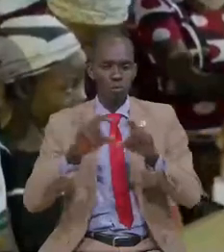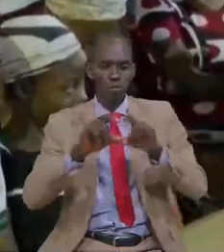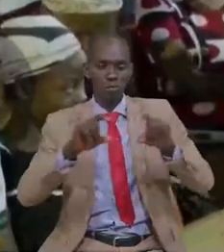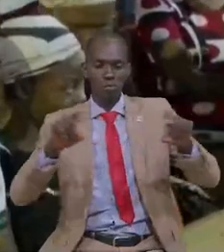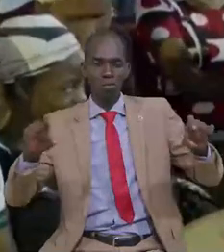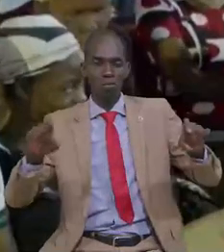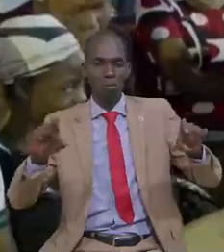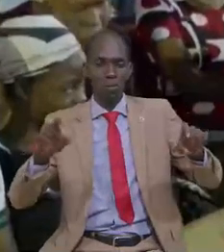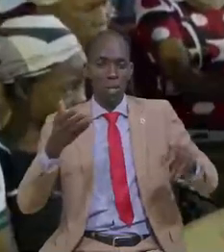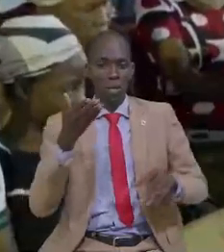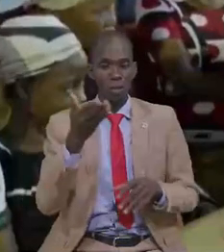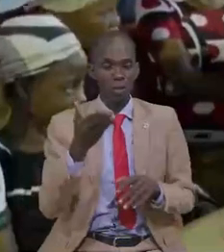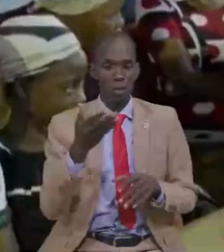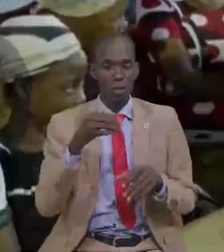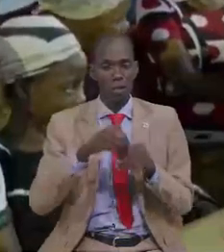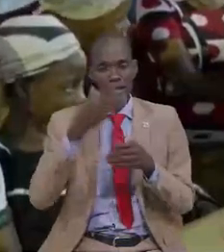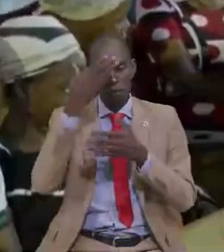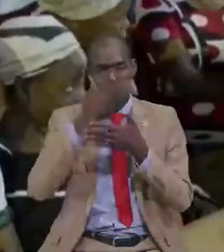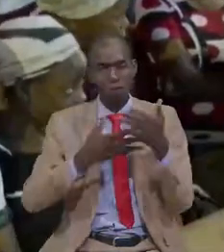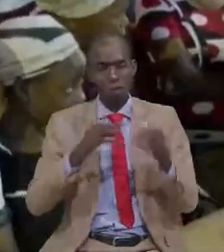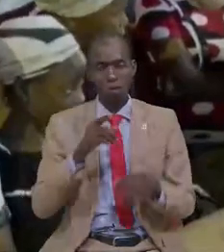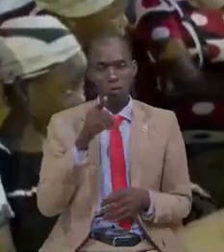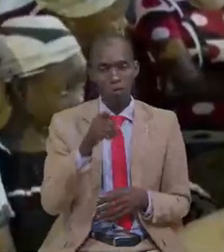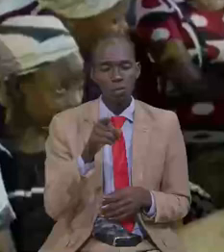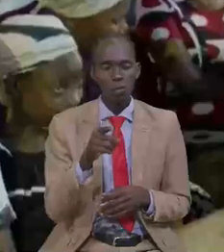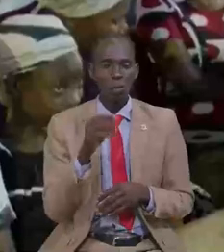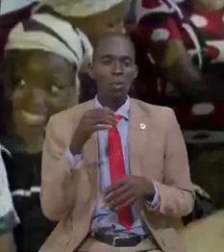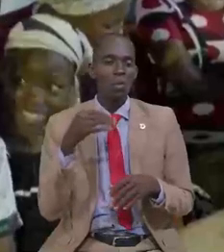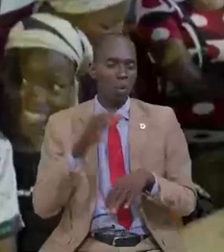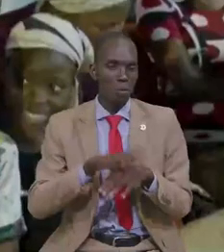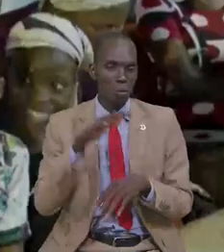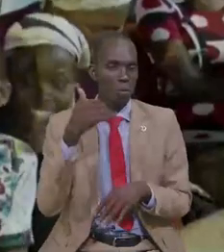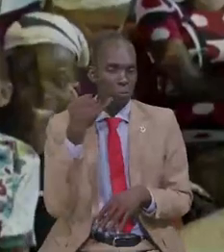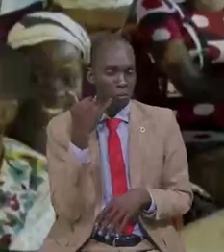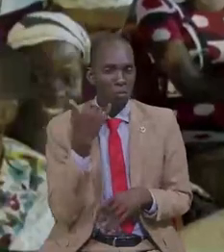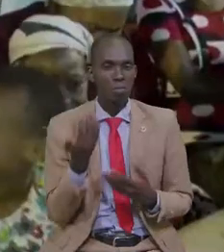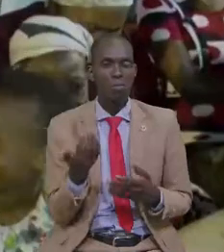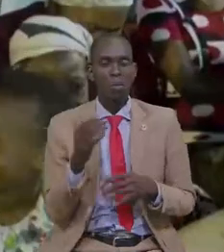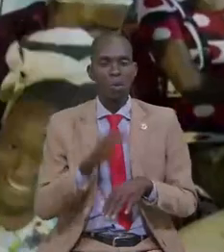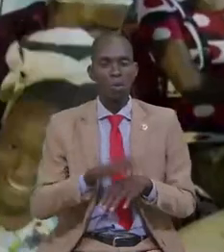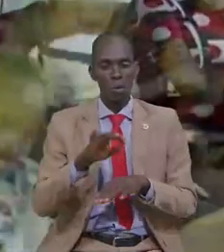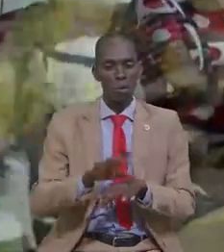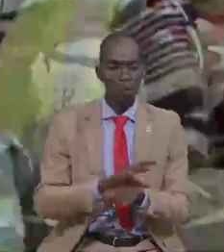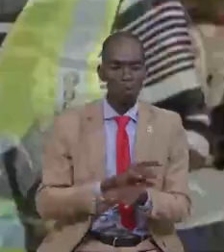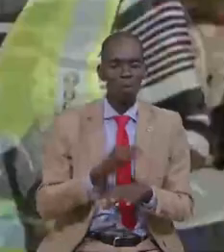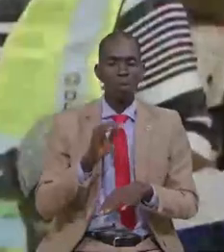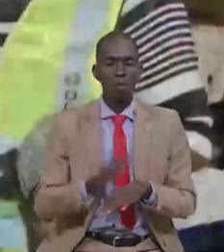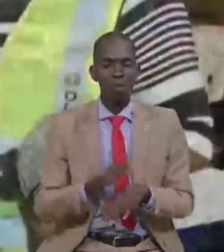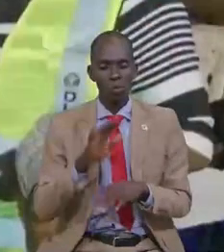là-bas. Un lien là-bas. Vous allez voir le lien sur